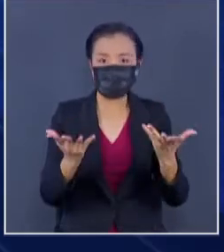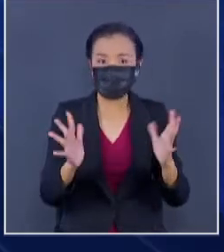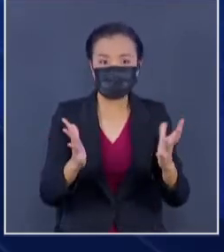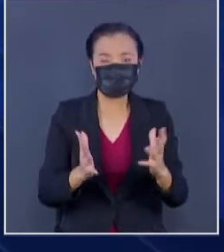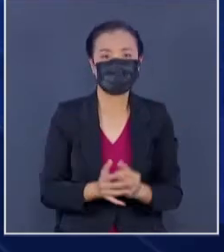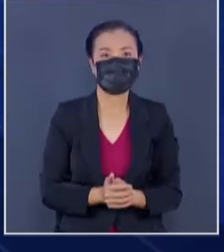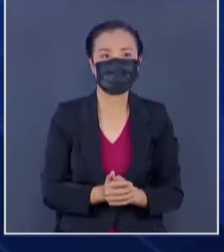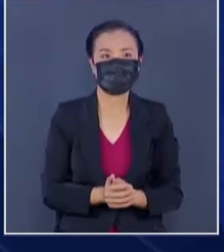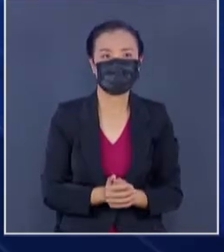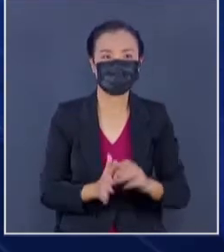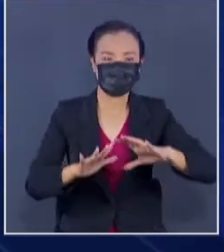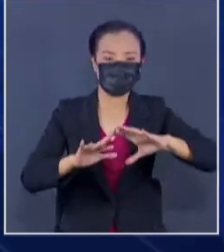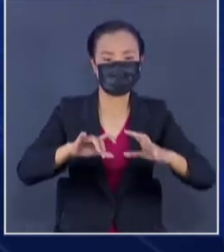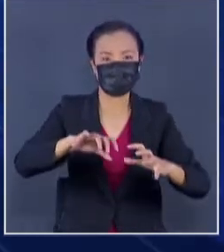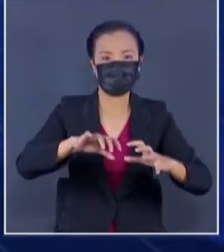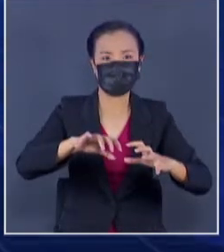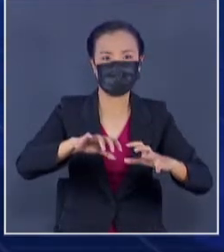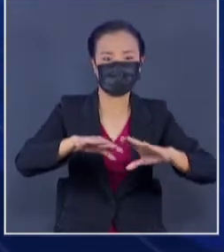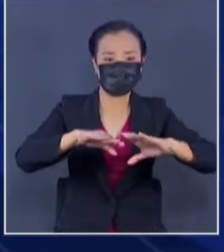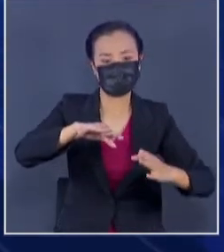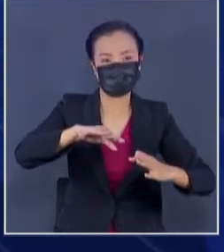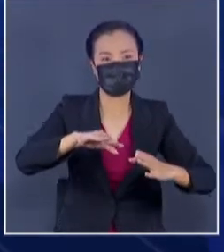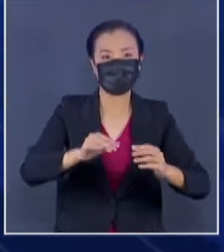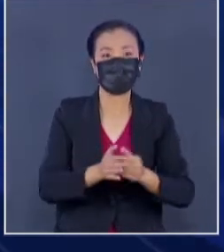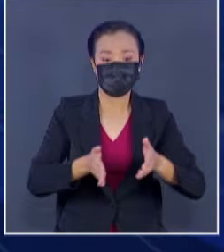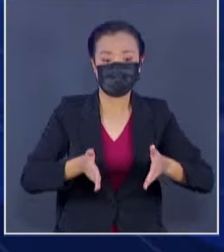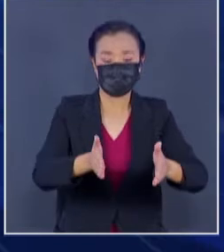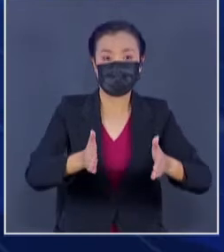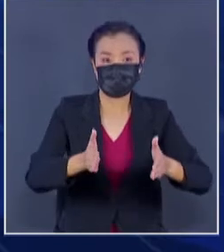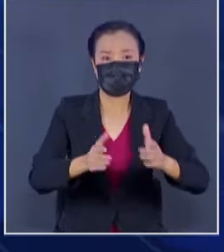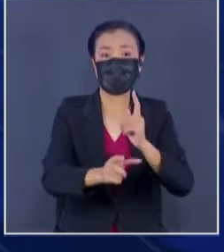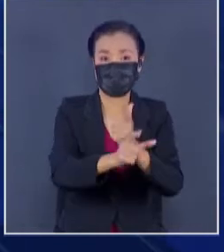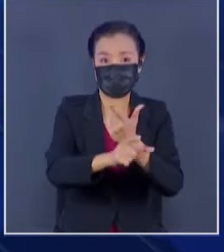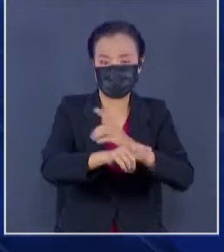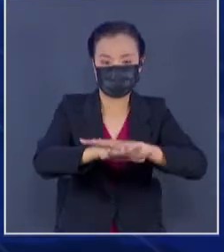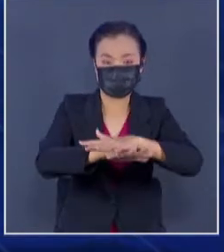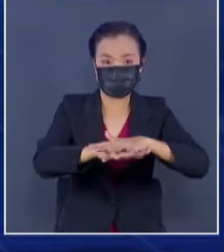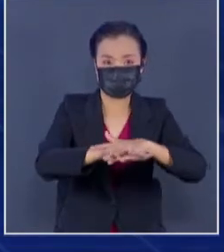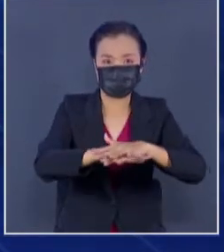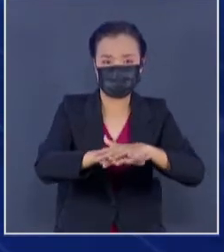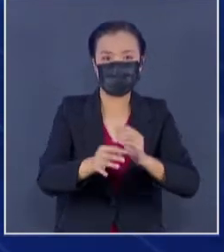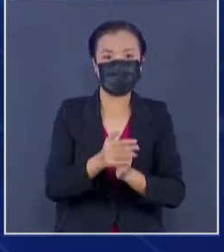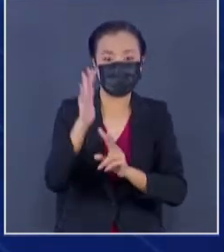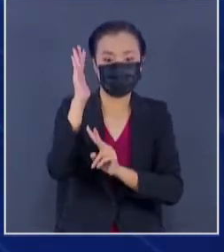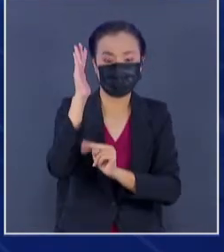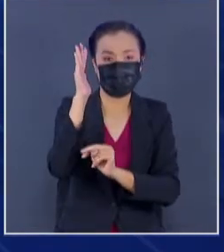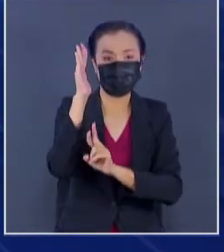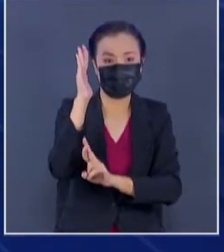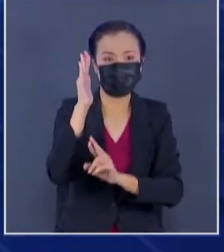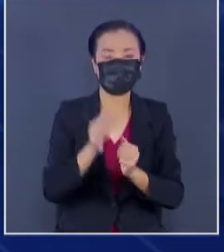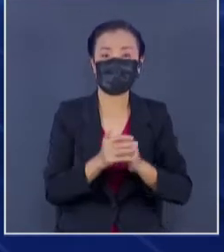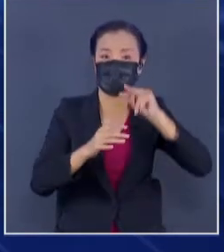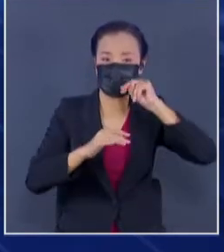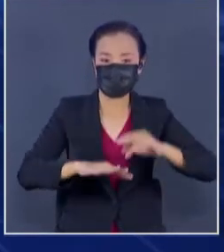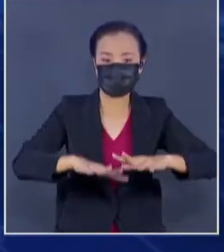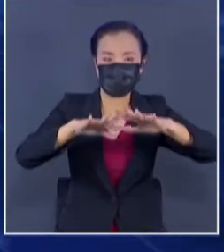นี่คือสภาพความเสียหายนะครับของถนนสาย1ในโครงการก่อสร้างถนนคอนกรีตเสริมเหล็กที่อำเภอศรีสาครจังหวัดนราธิวาสหลังจากถูกน้